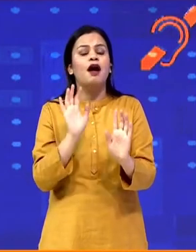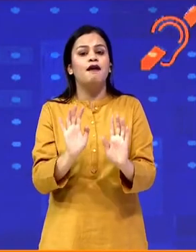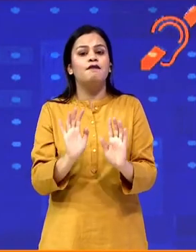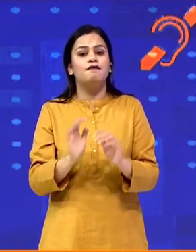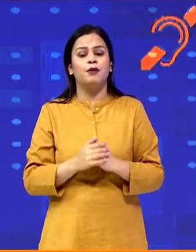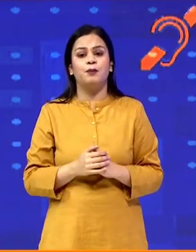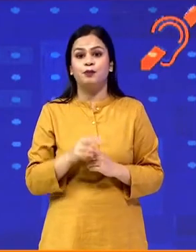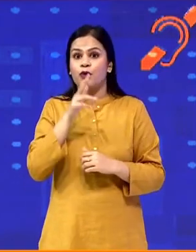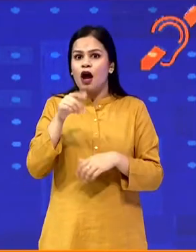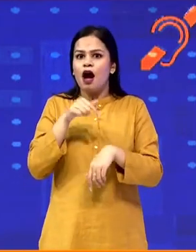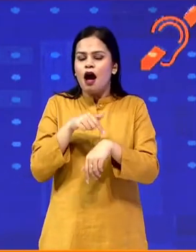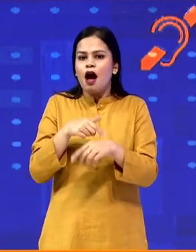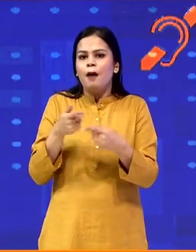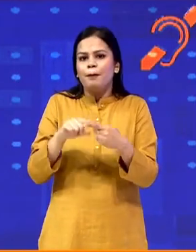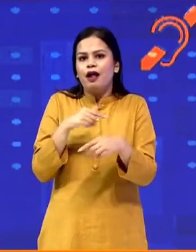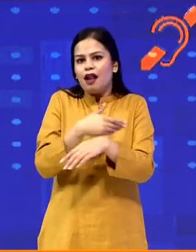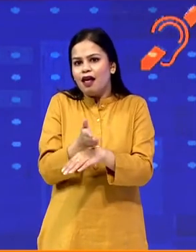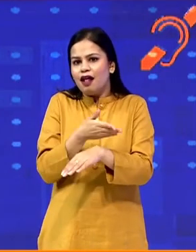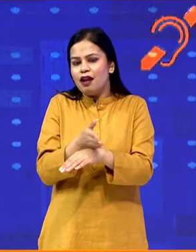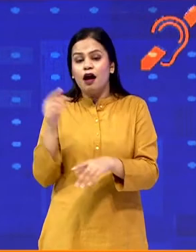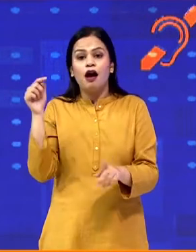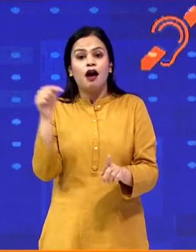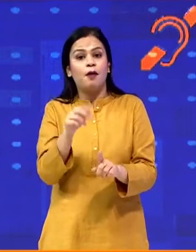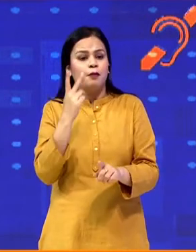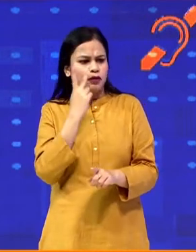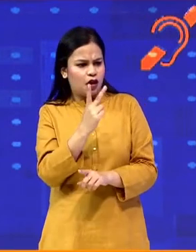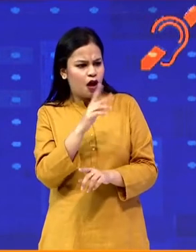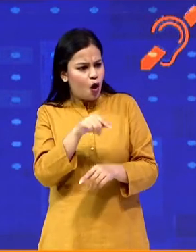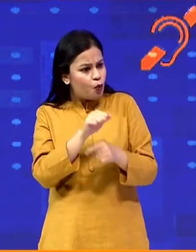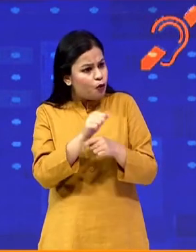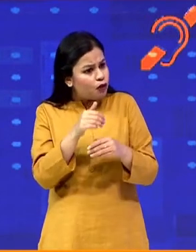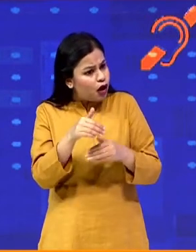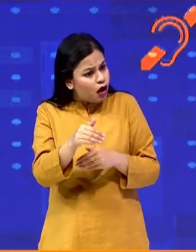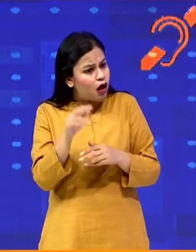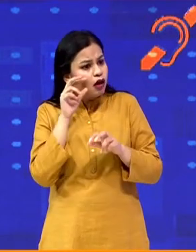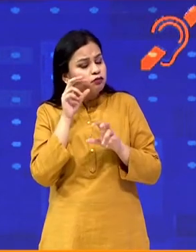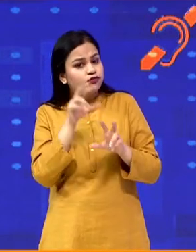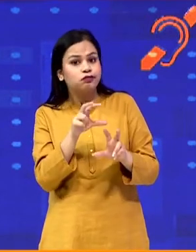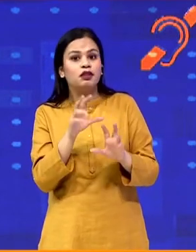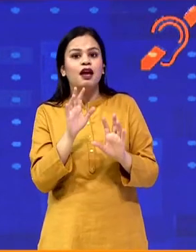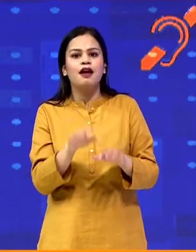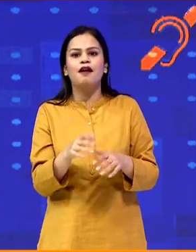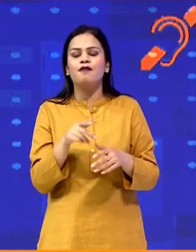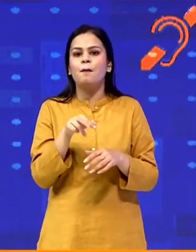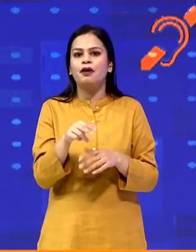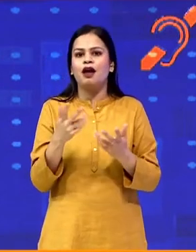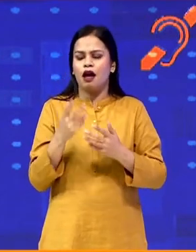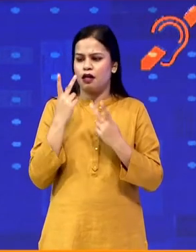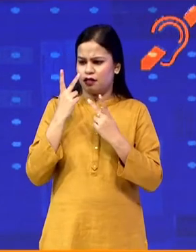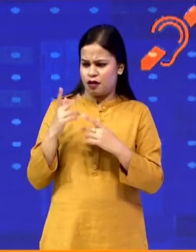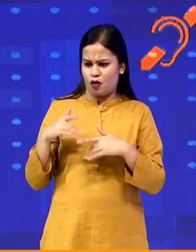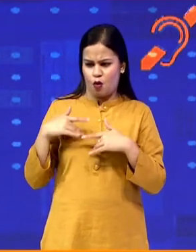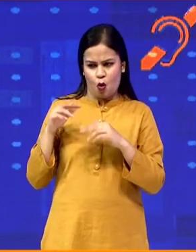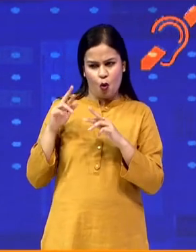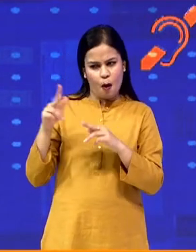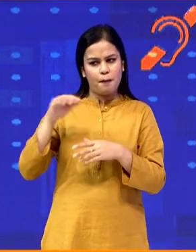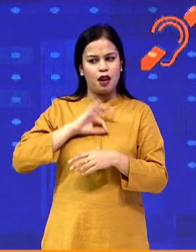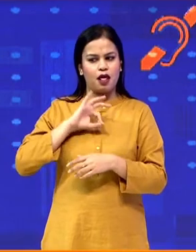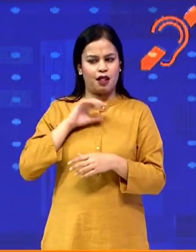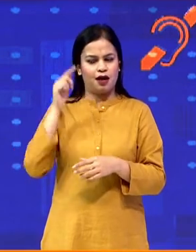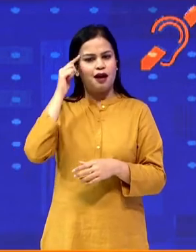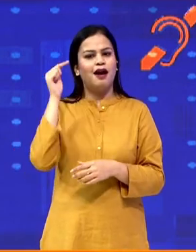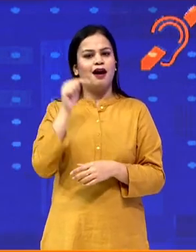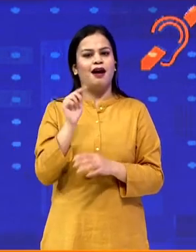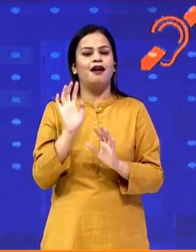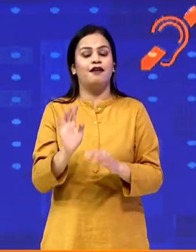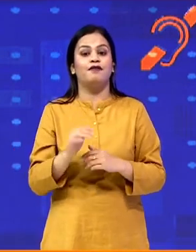कभी देखने भी की इतने डर तक कम कर रहे हैं तो एक एप्टीट्यूड मैंने उसमें देखा था अब